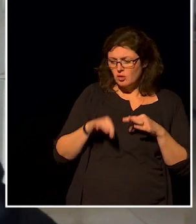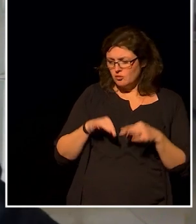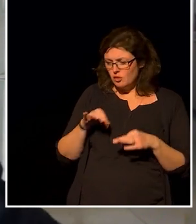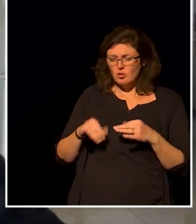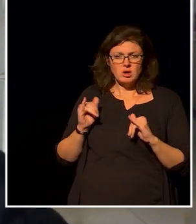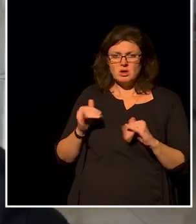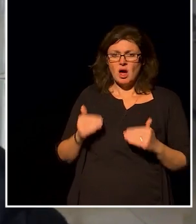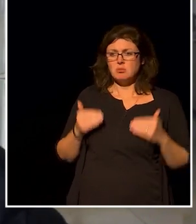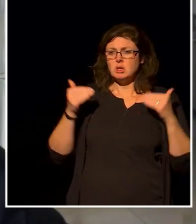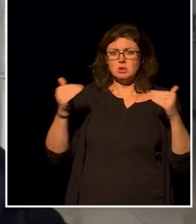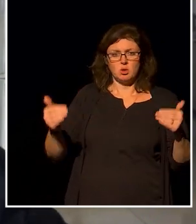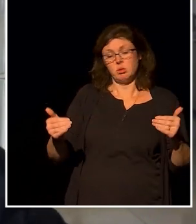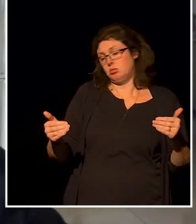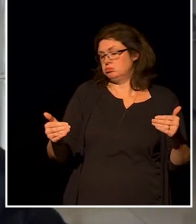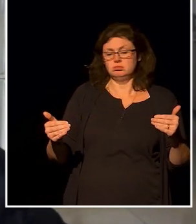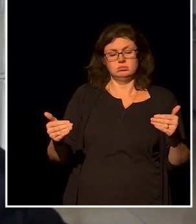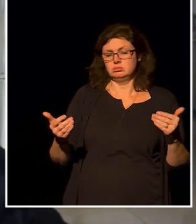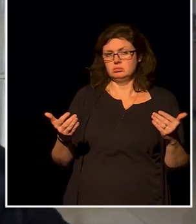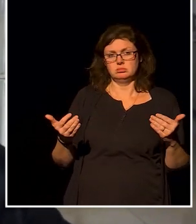heißt aber nicht,